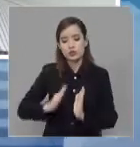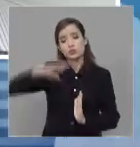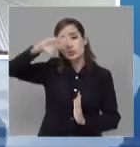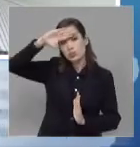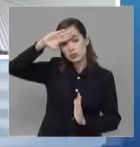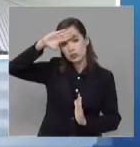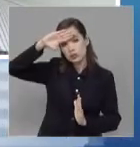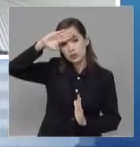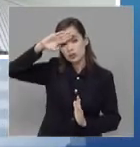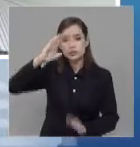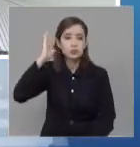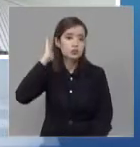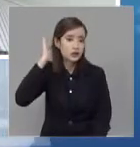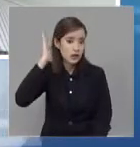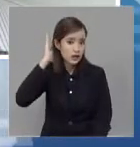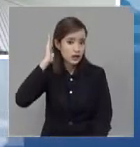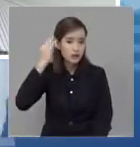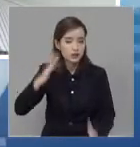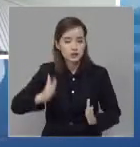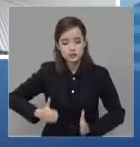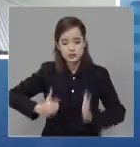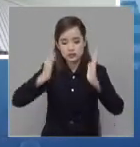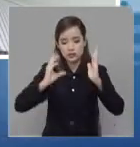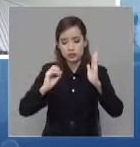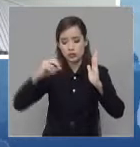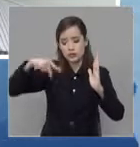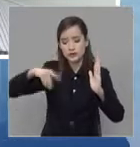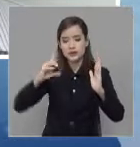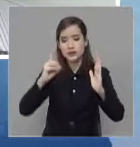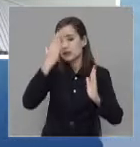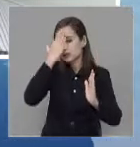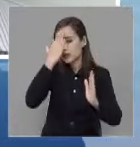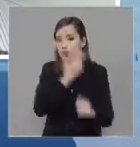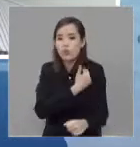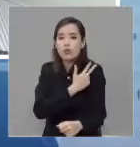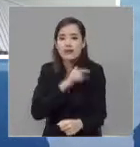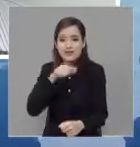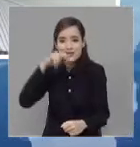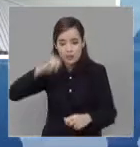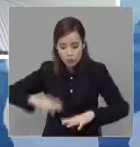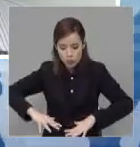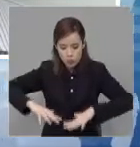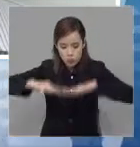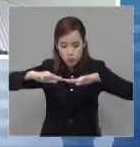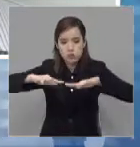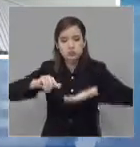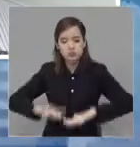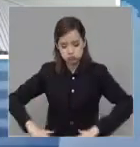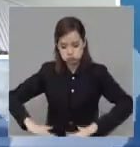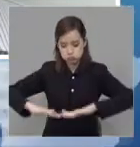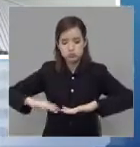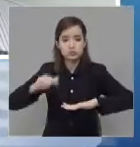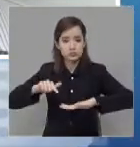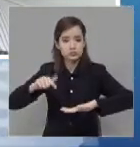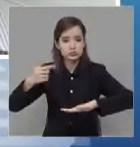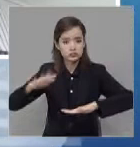อาคารผู้ป่วยในชายนะครับแล้วก็เป็นตึก OPD ที่อยู่ด้านหน้าโรงพยาบาลครับที่น้ำท่วมถึงระดับพื้นของโรงพยาบาลนะครับแล้วก็บริเวณ